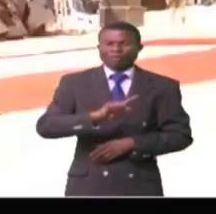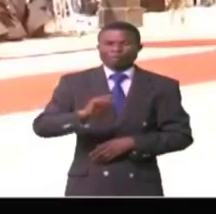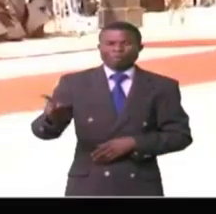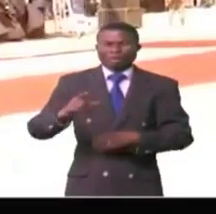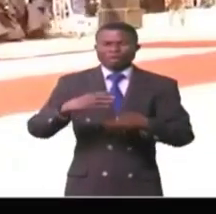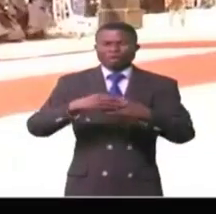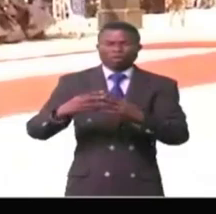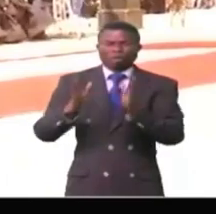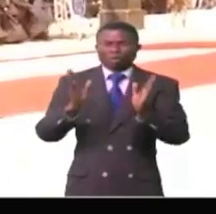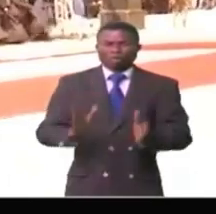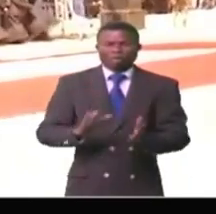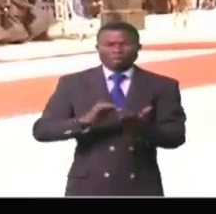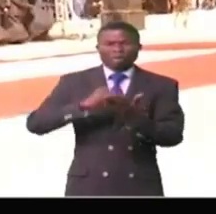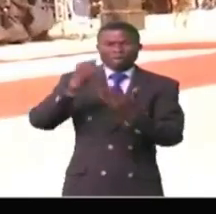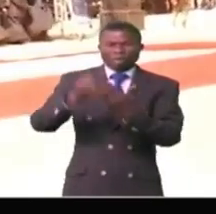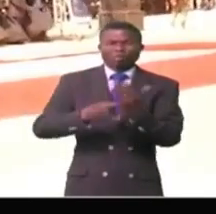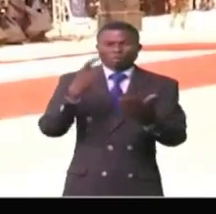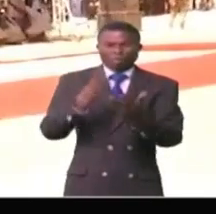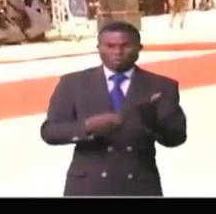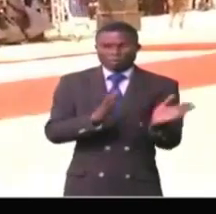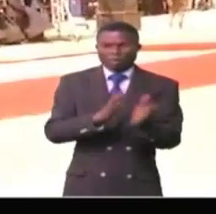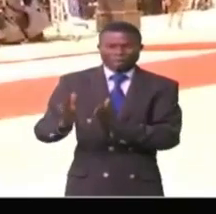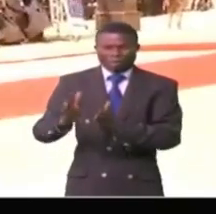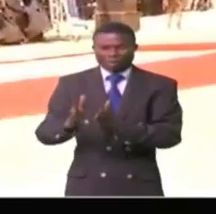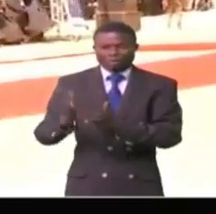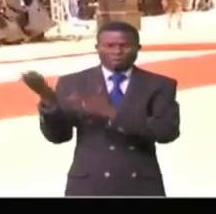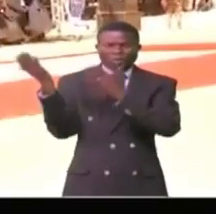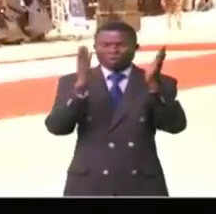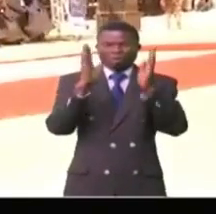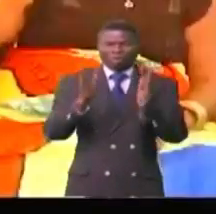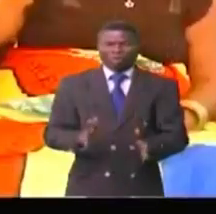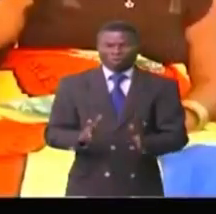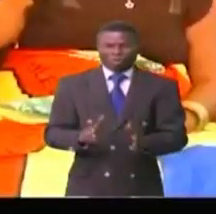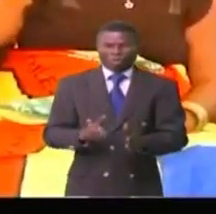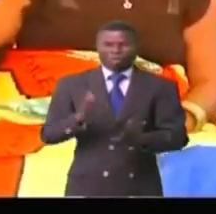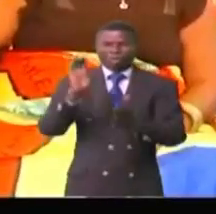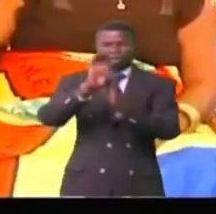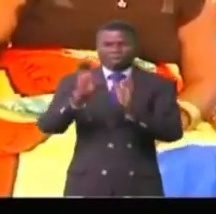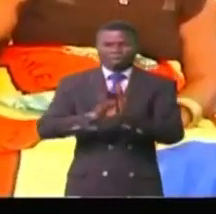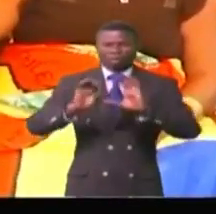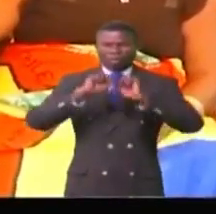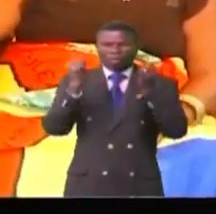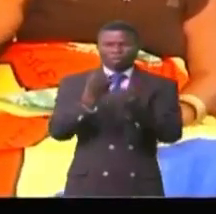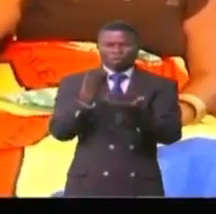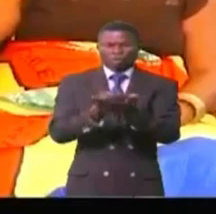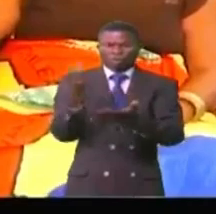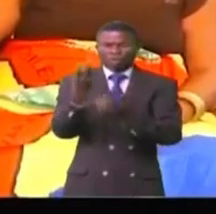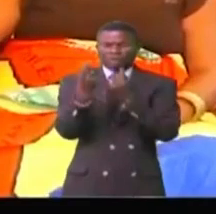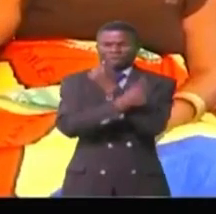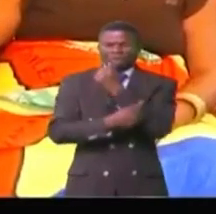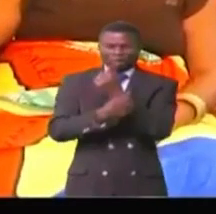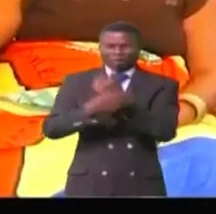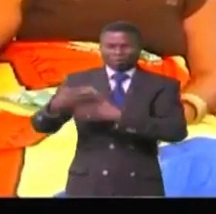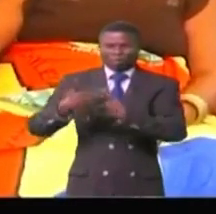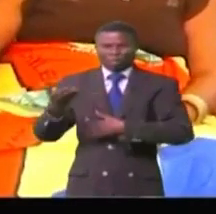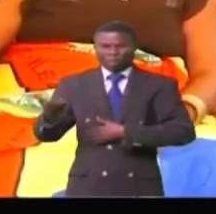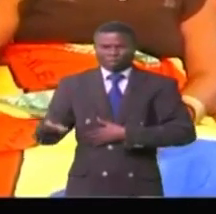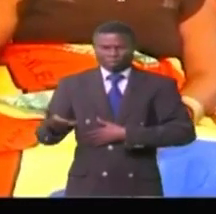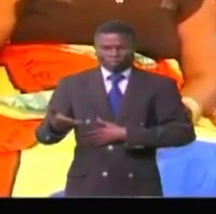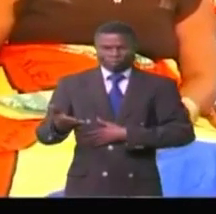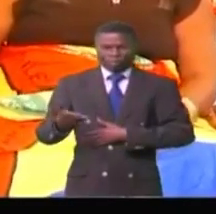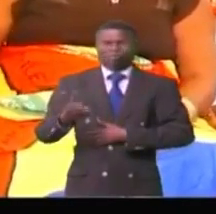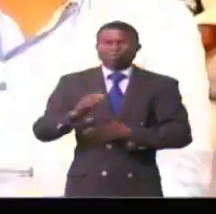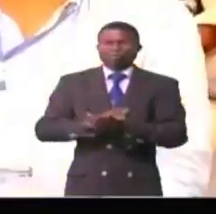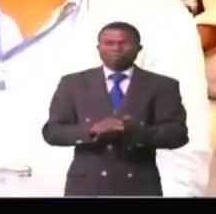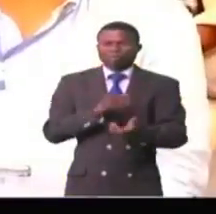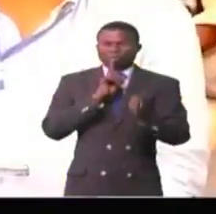a l'ambition d'améliorer tant la fluidité du réseau social que les conditions socio-économiques des deux pays respectifs. Alternative